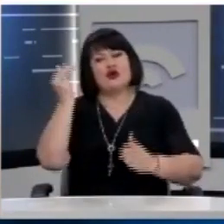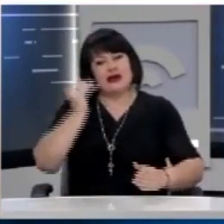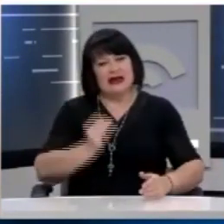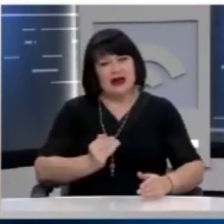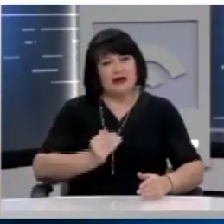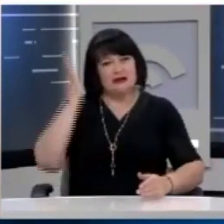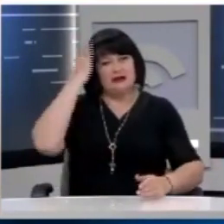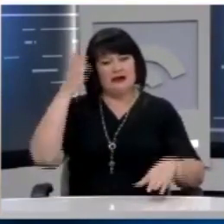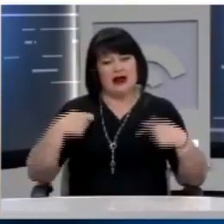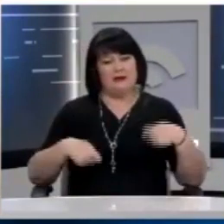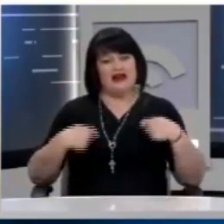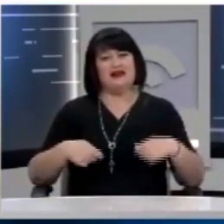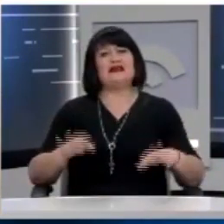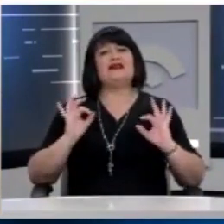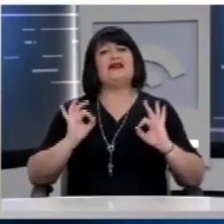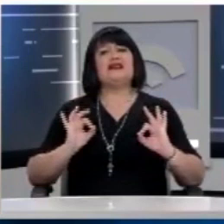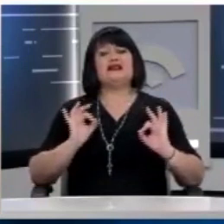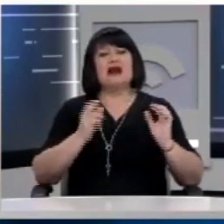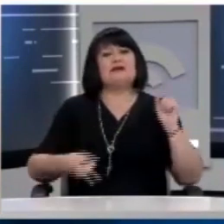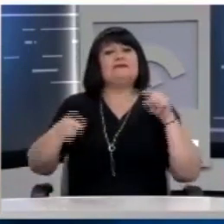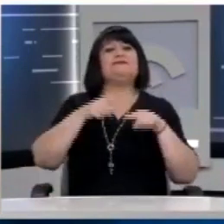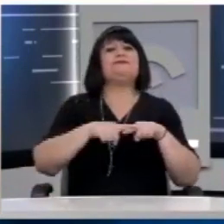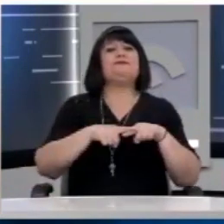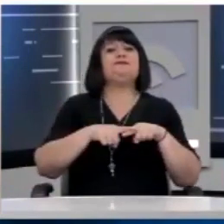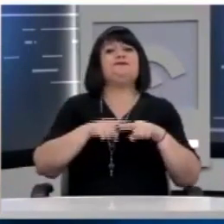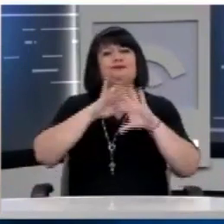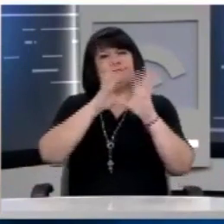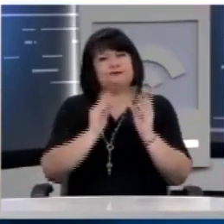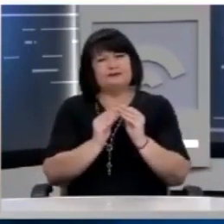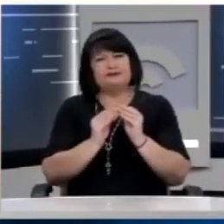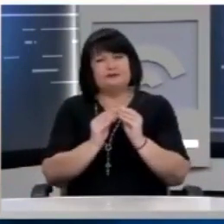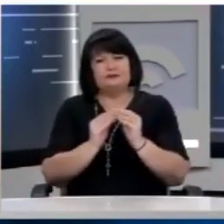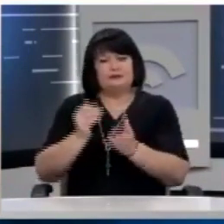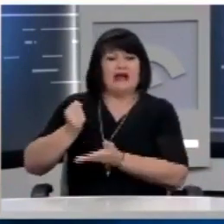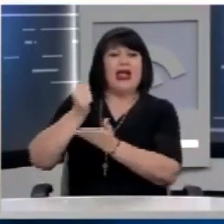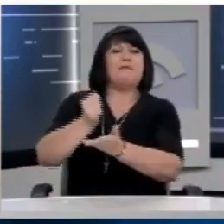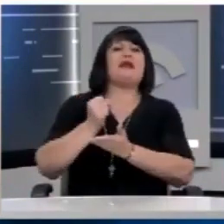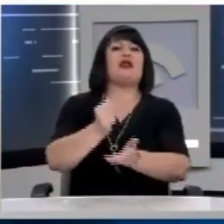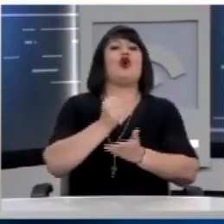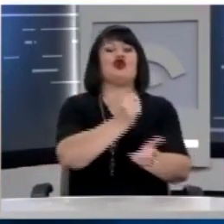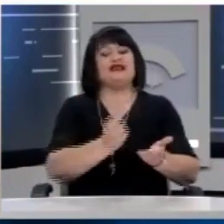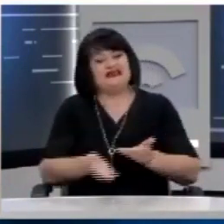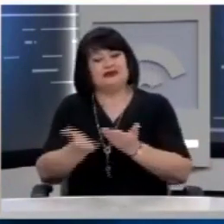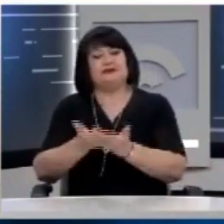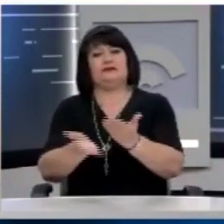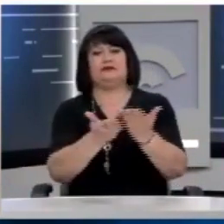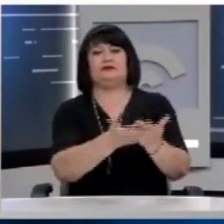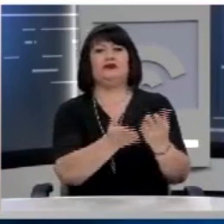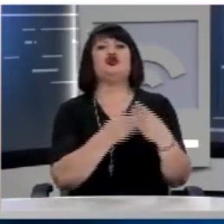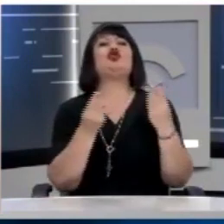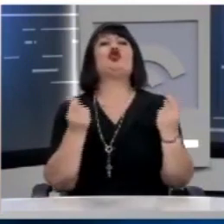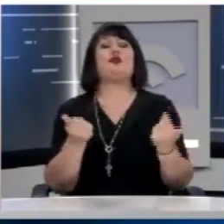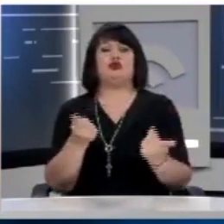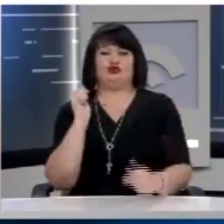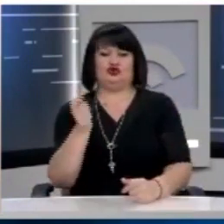καπιταλιστών έρχεται φυσικά να προσθεθεί στο πλήθος των επιδοτήσεων που μέσα από διάφορα κανάλια